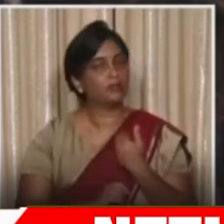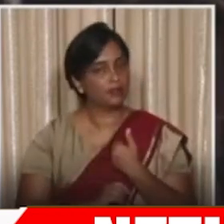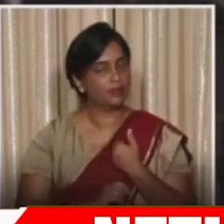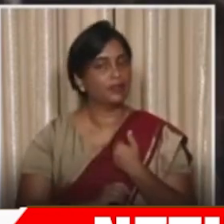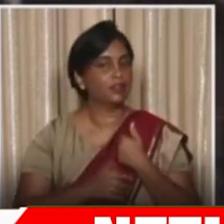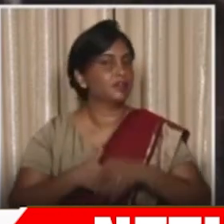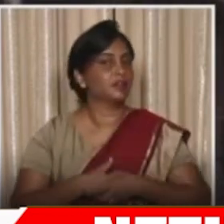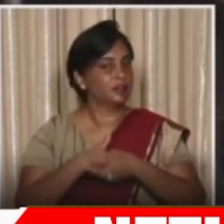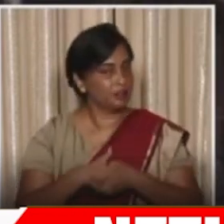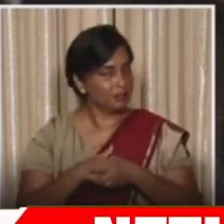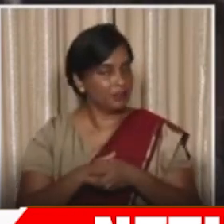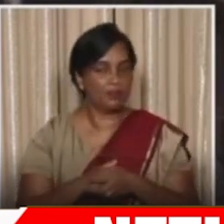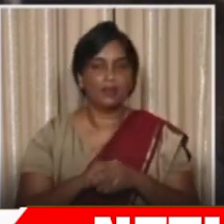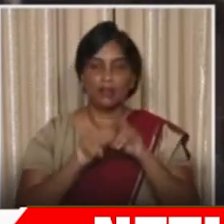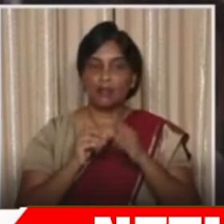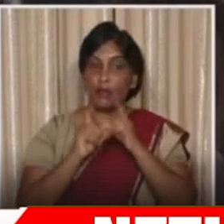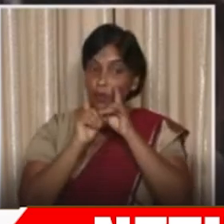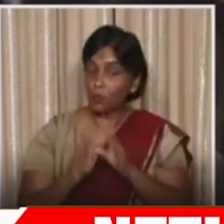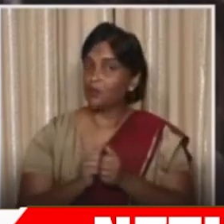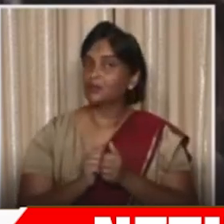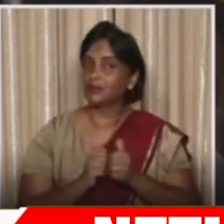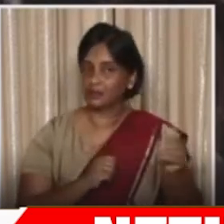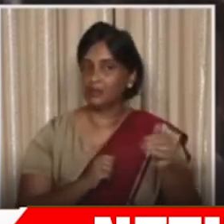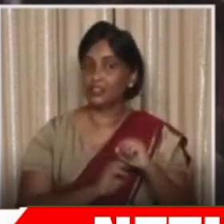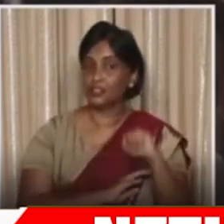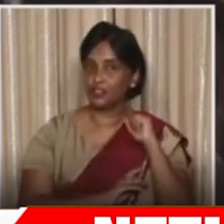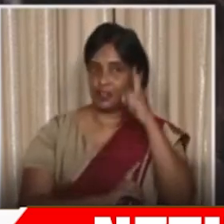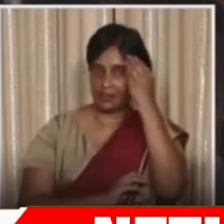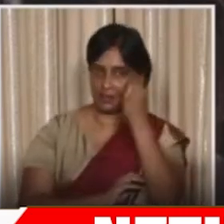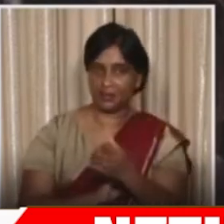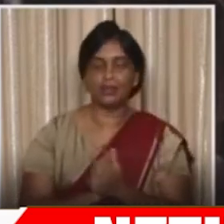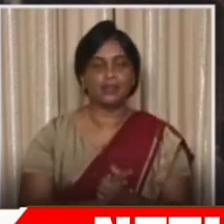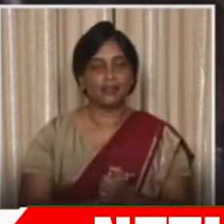සුබපතනවා ඒ අඩිපාරේම ගමන් කරන්න ශක්තිය ලැබෙන්නේ කියලා